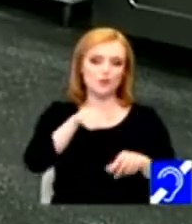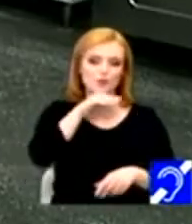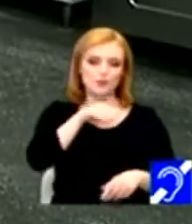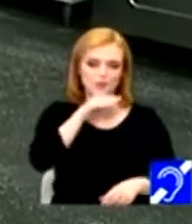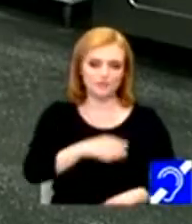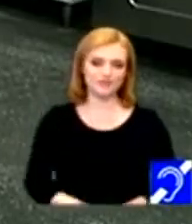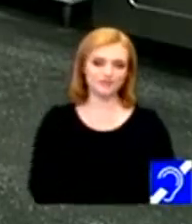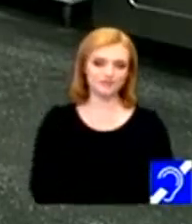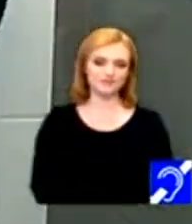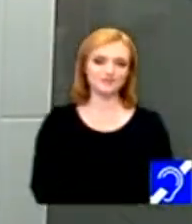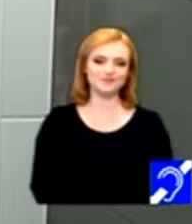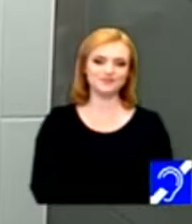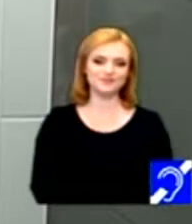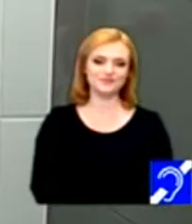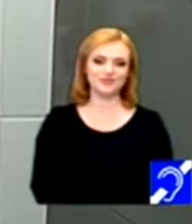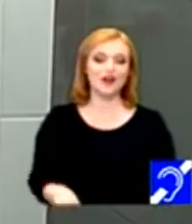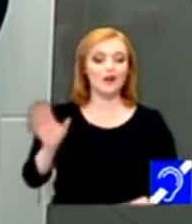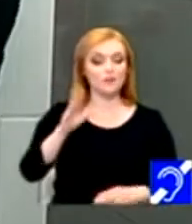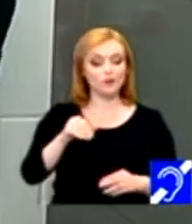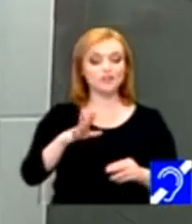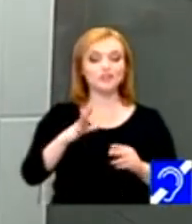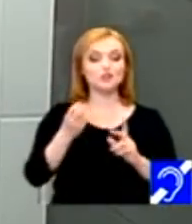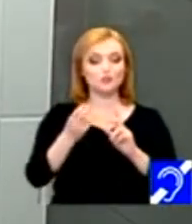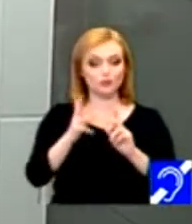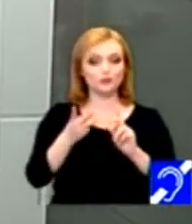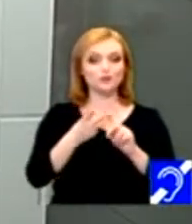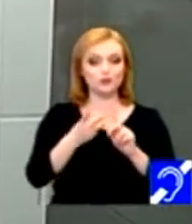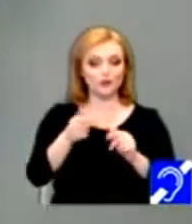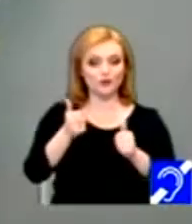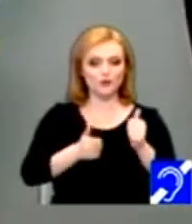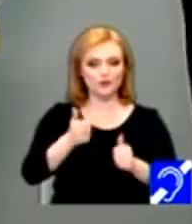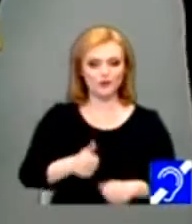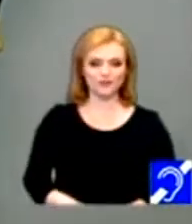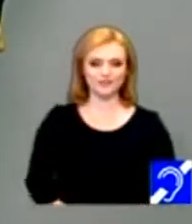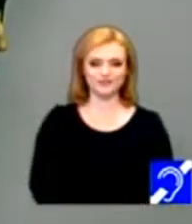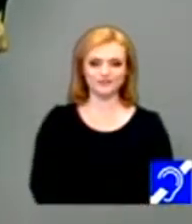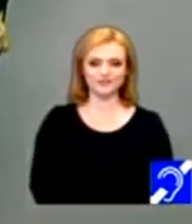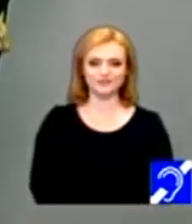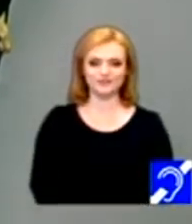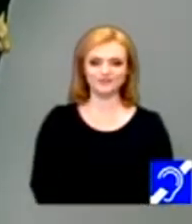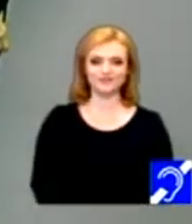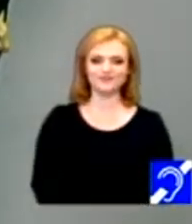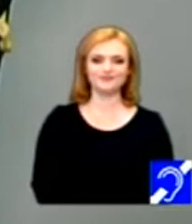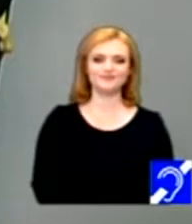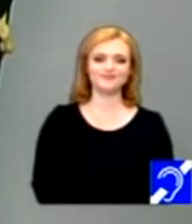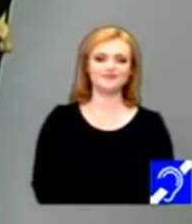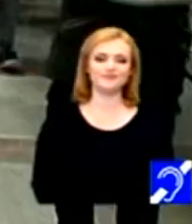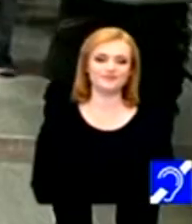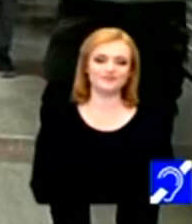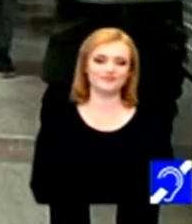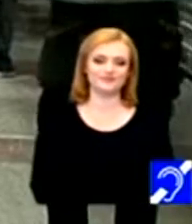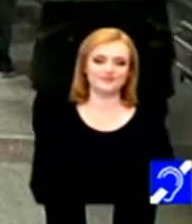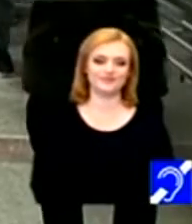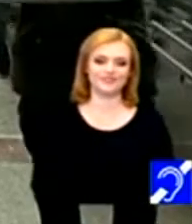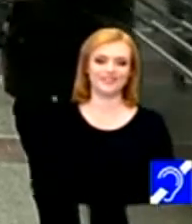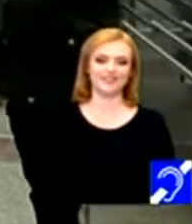selectați pentru următoarea etapă. Ei vor avea șansa să învețe și să gătească în restaurantele din Chișinău. Am făcut un masterclass, am eviscerat un pui